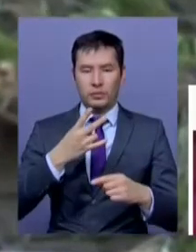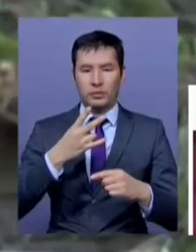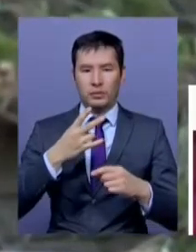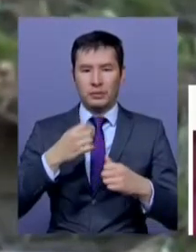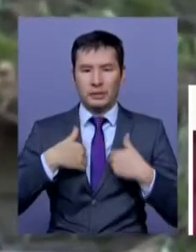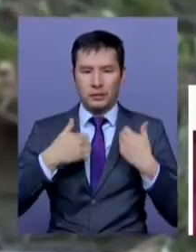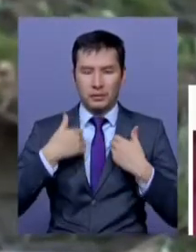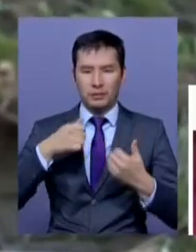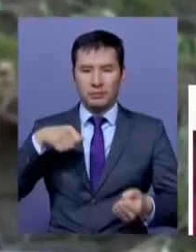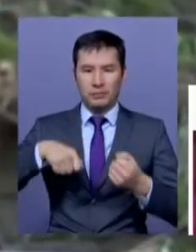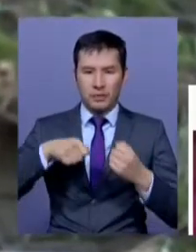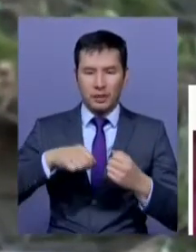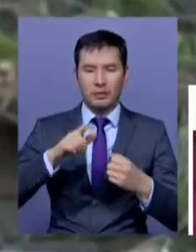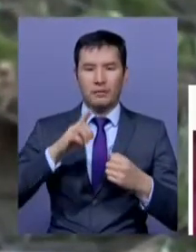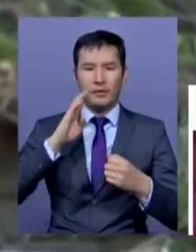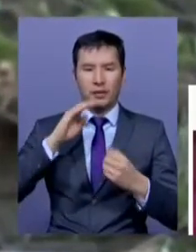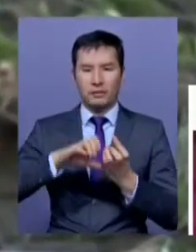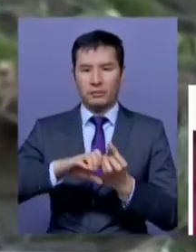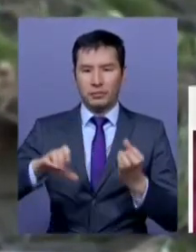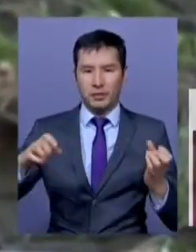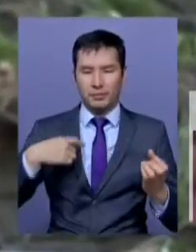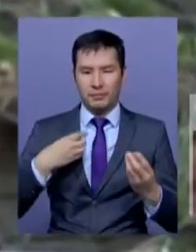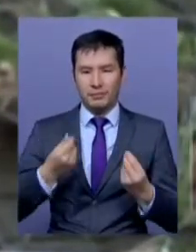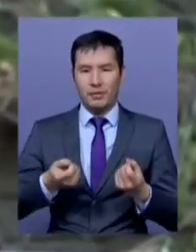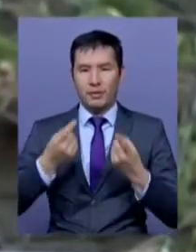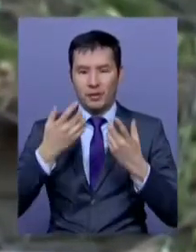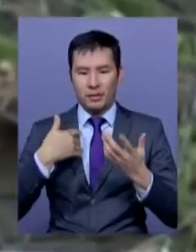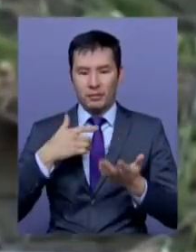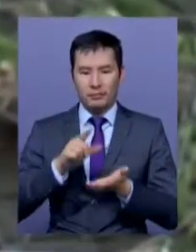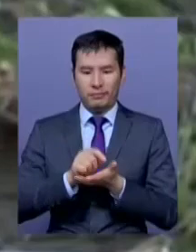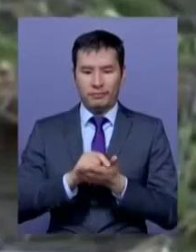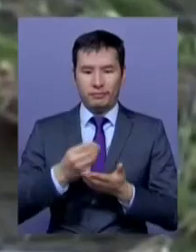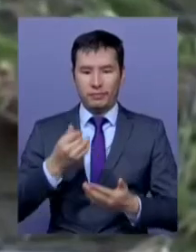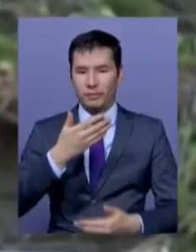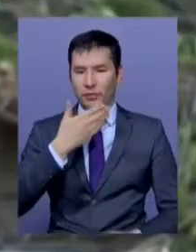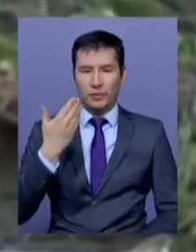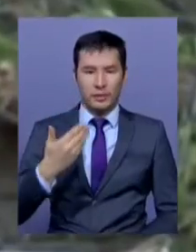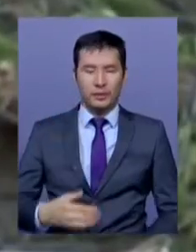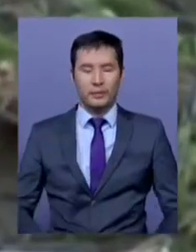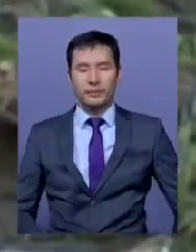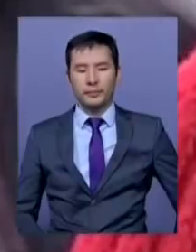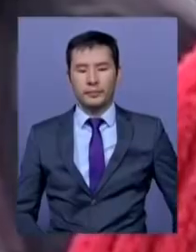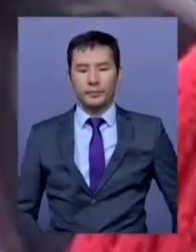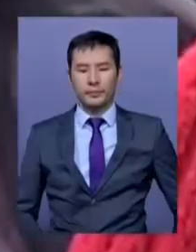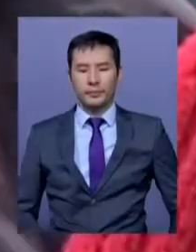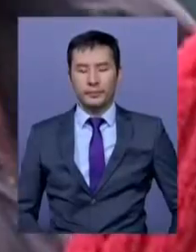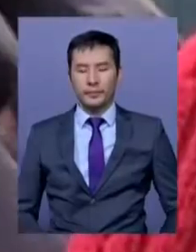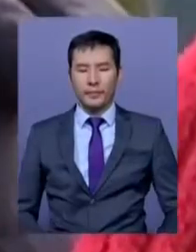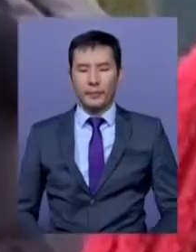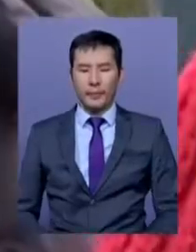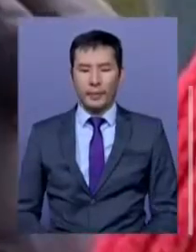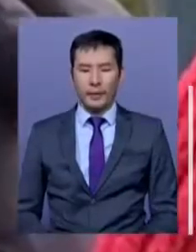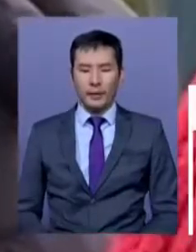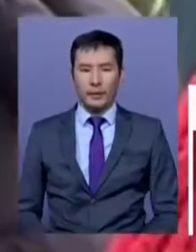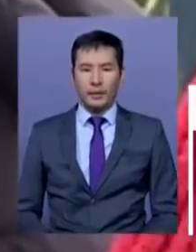жуынып төлейтін суымызға қол жеткізе алмай отырмыз. Зейнеткерлер құбыр тарту үшін қомақты қаражатты қайдан алсын? Просто здесь за людей не